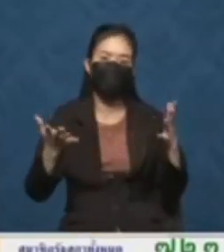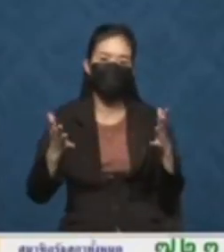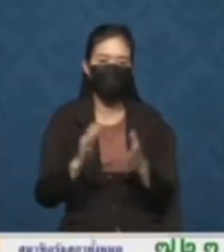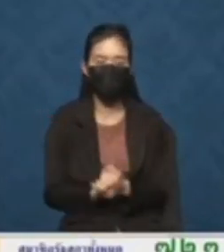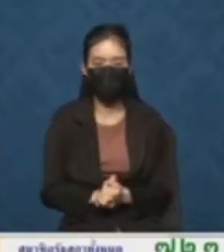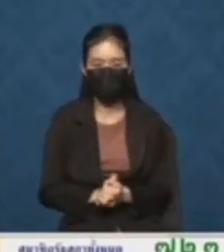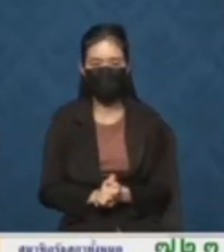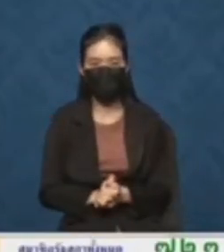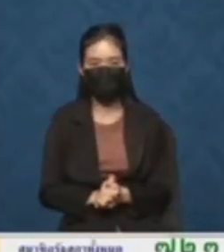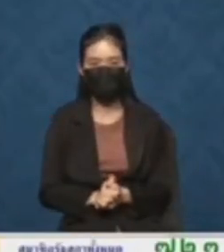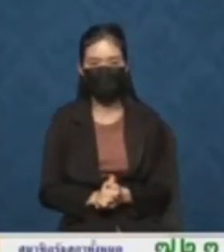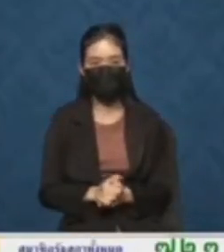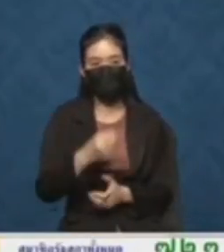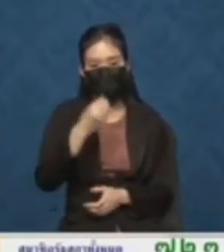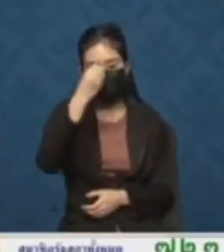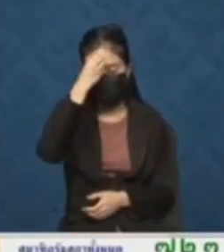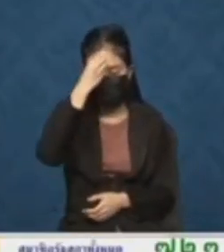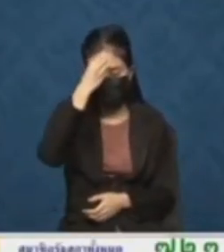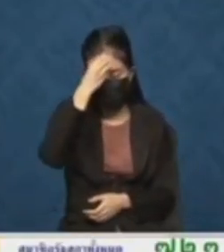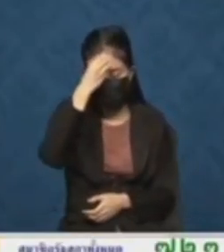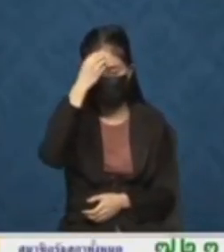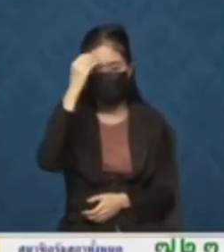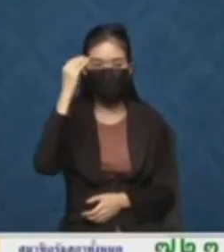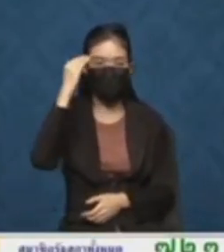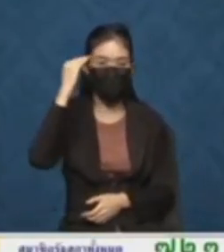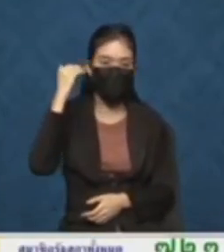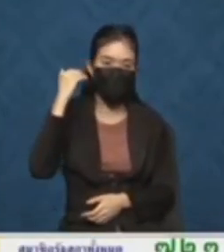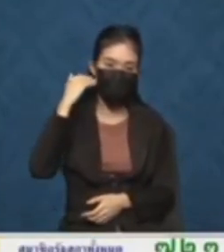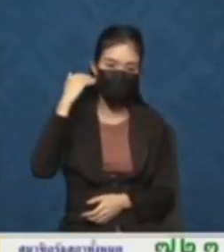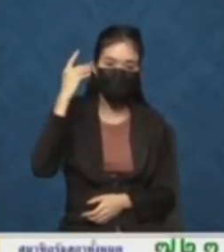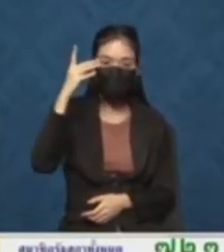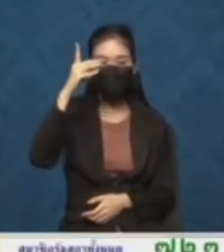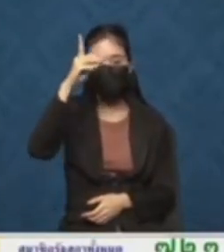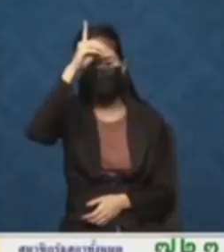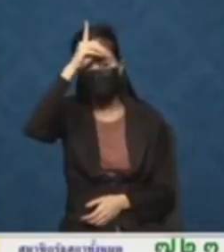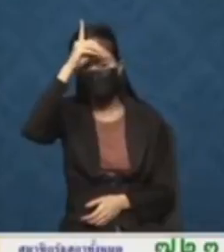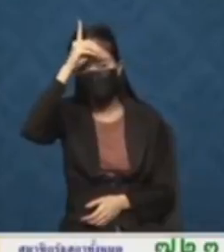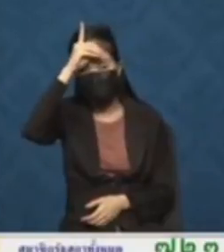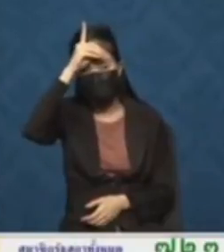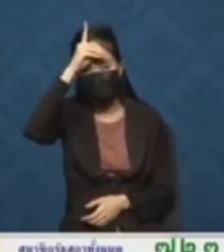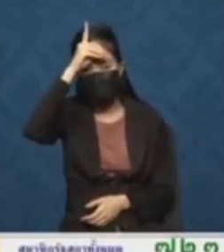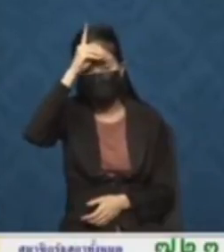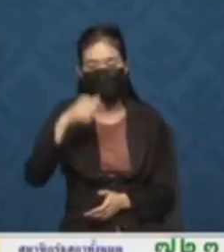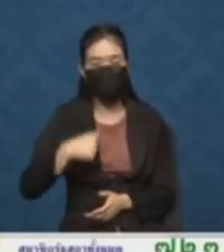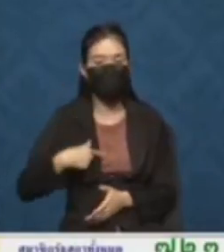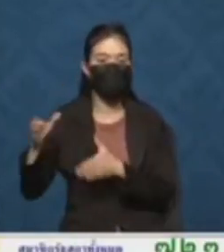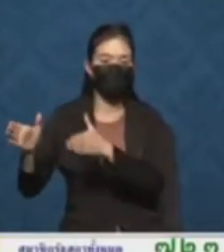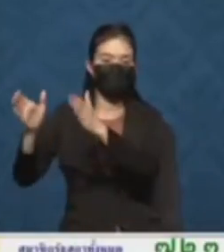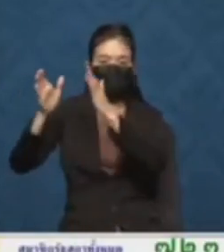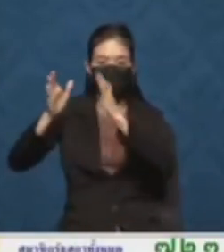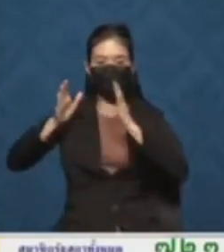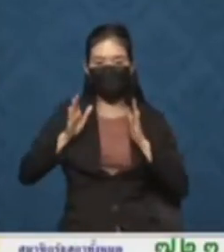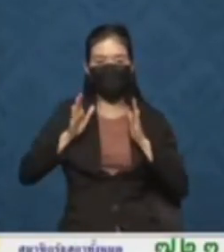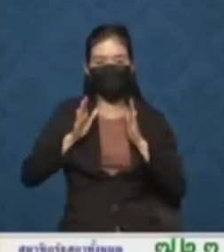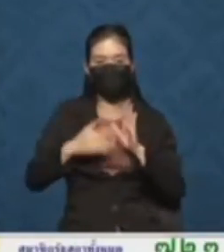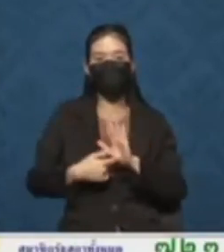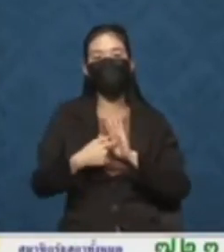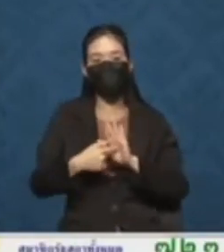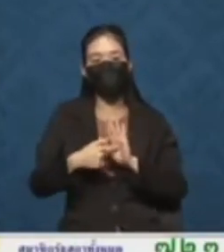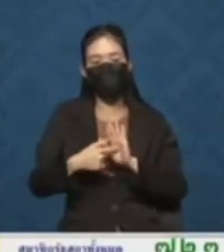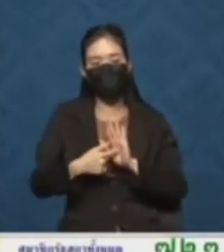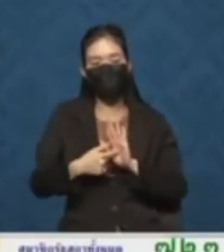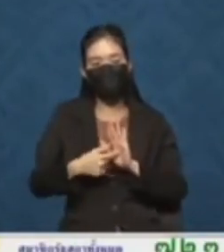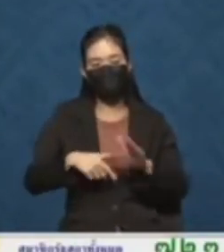เป็นญี่ปุ่นเกาหลีเยอรมันที่เรียกว่าเป็นต้นแบบมีความมั่นคงประชาช